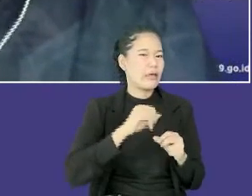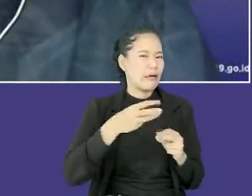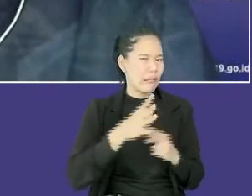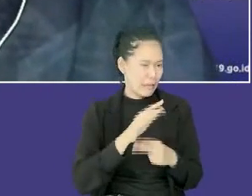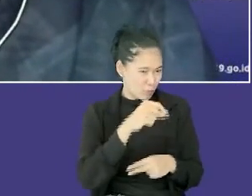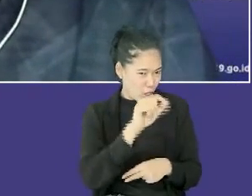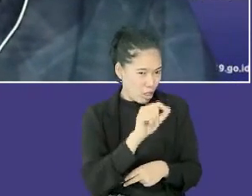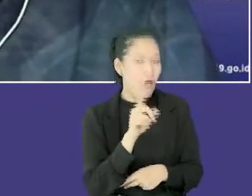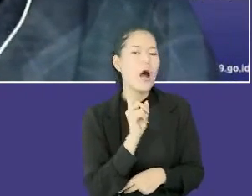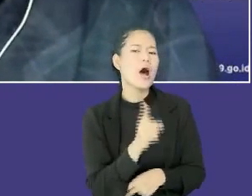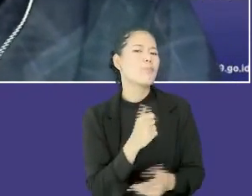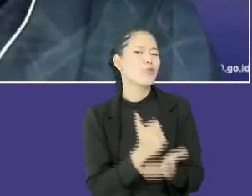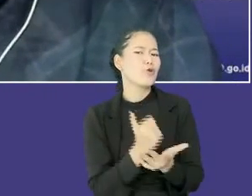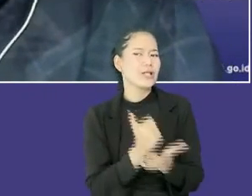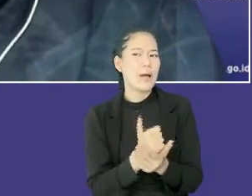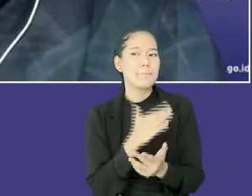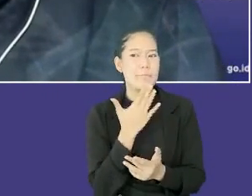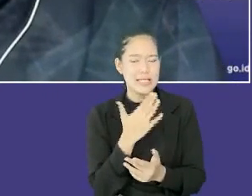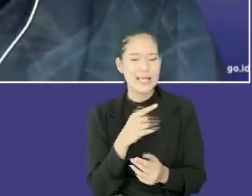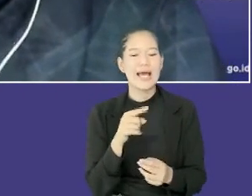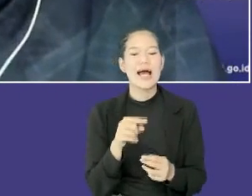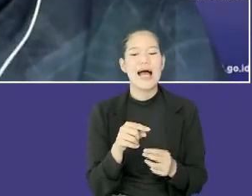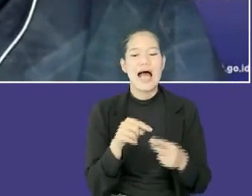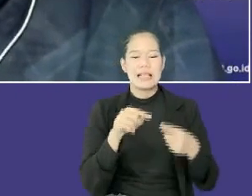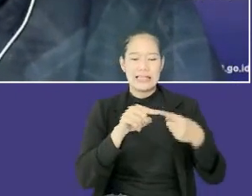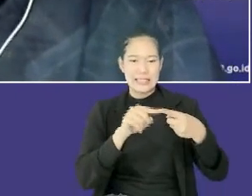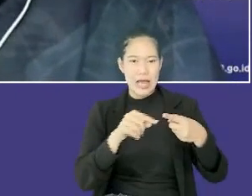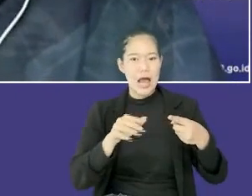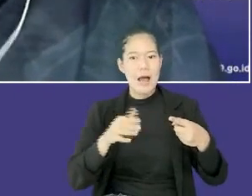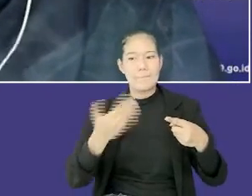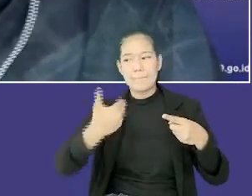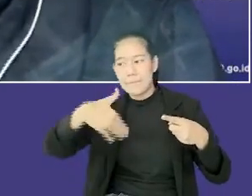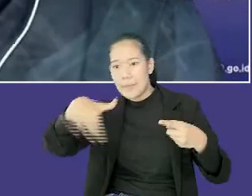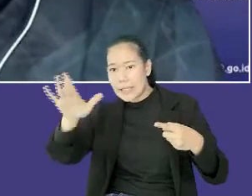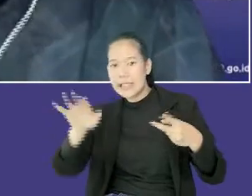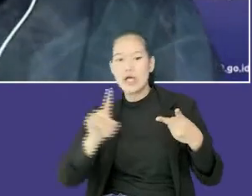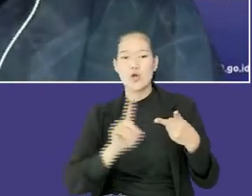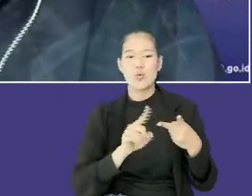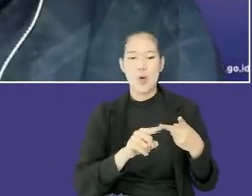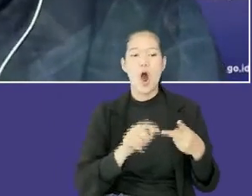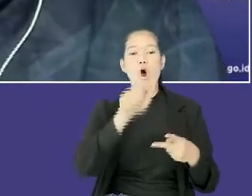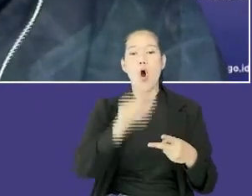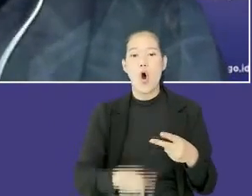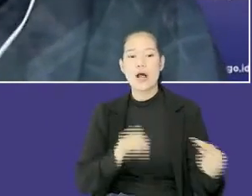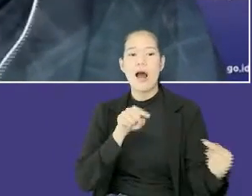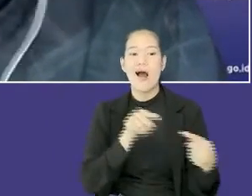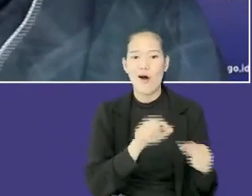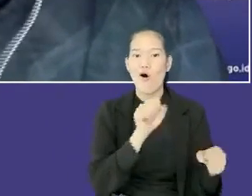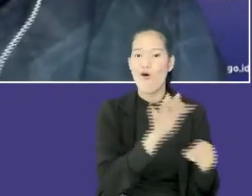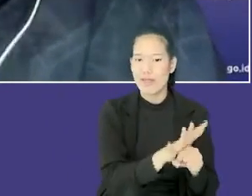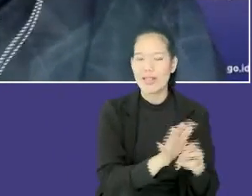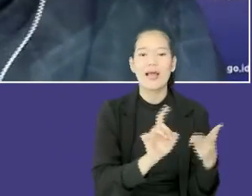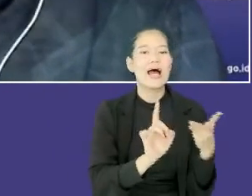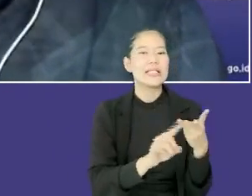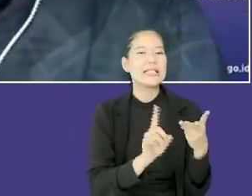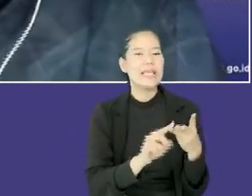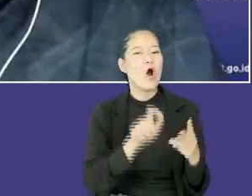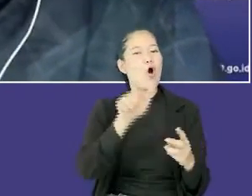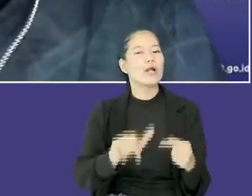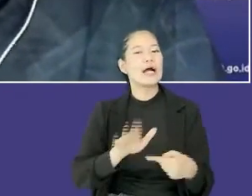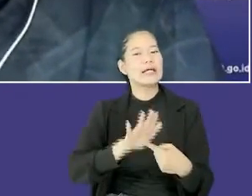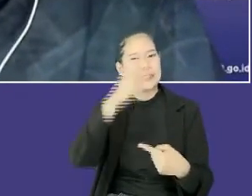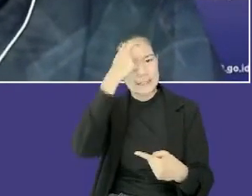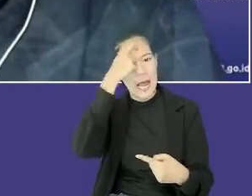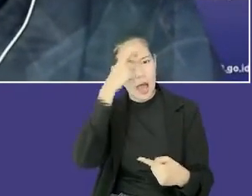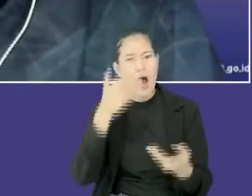satunya Jadi sebetulnya memang biasanya pilihan kita tiga perjalanan begitu ya kontak erat atau gejala harusnya ada tiga ini pilihan tapi